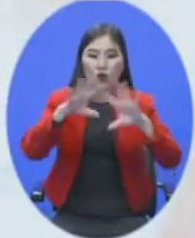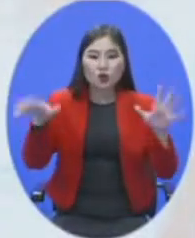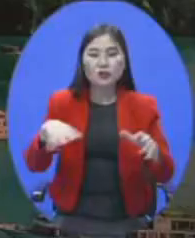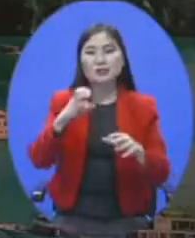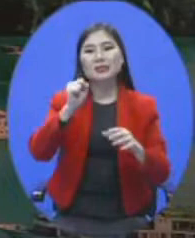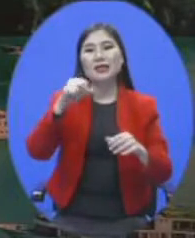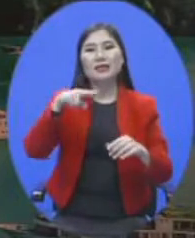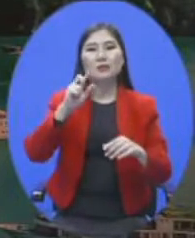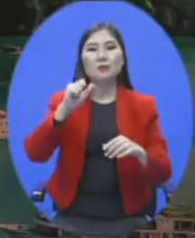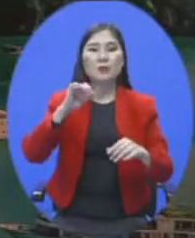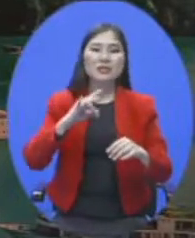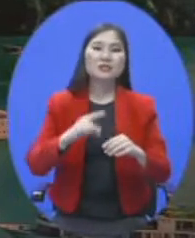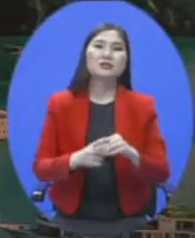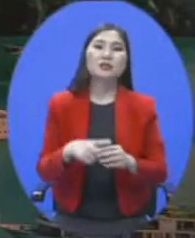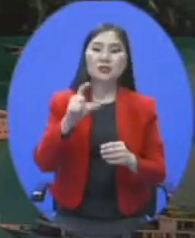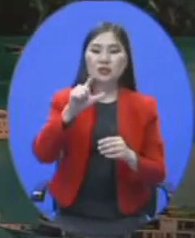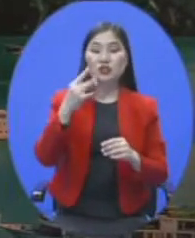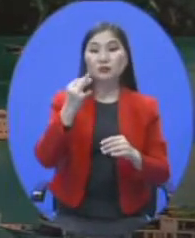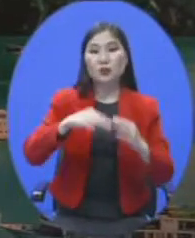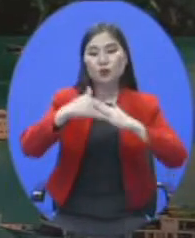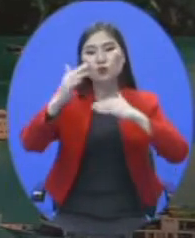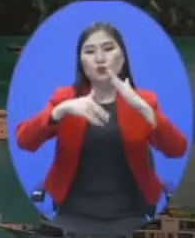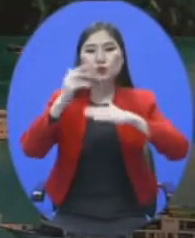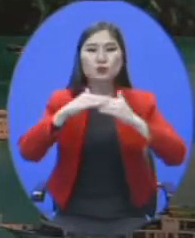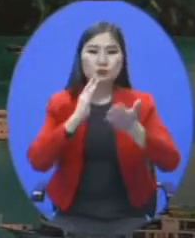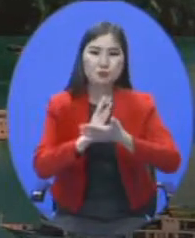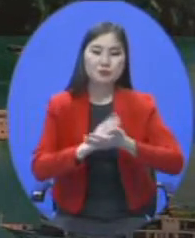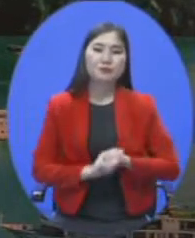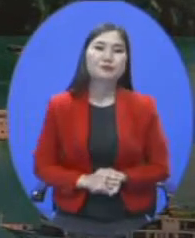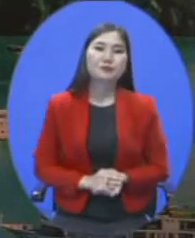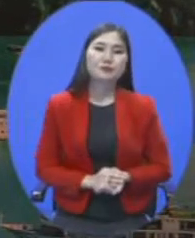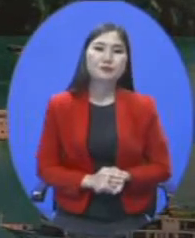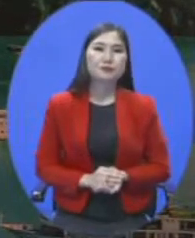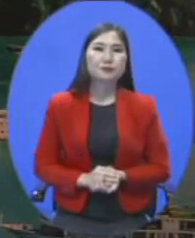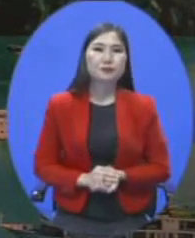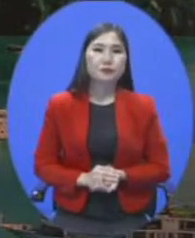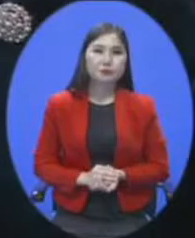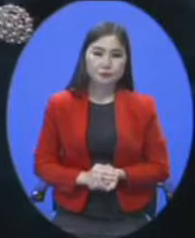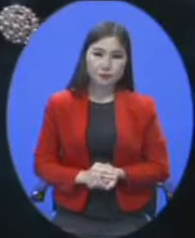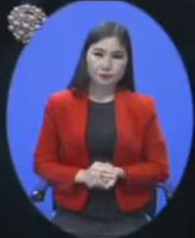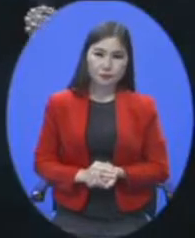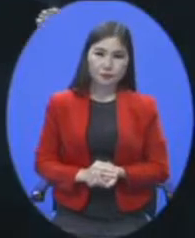олон салбарт эрчимтэй хөгжиж байгааг арга хэмжээнд оролцогчид онцоллоо.